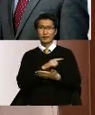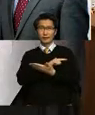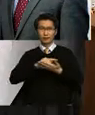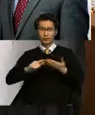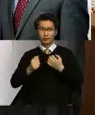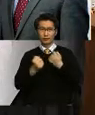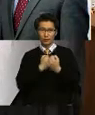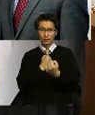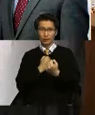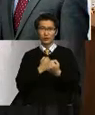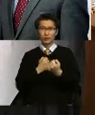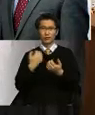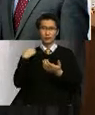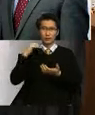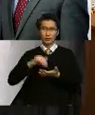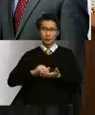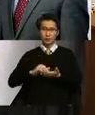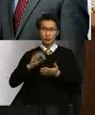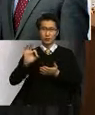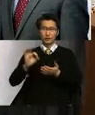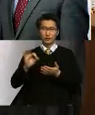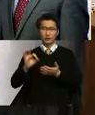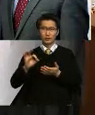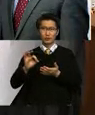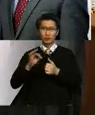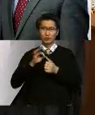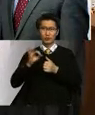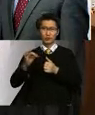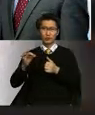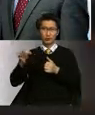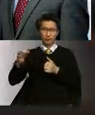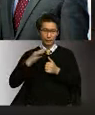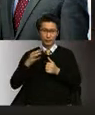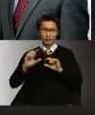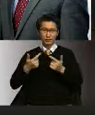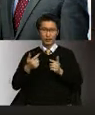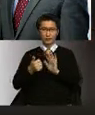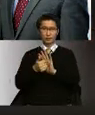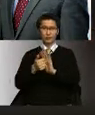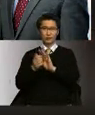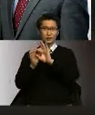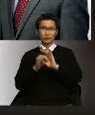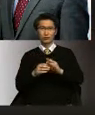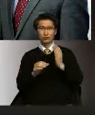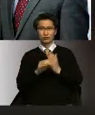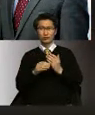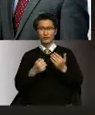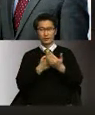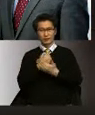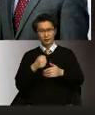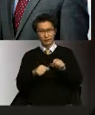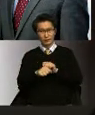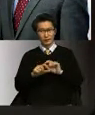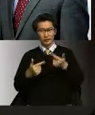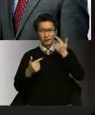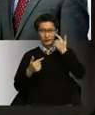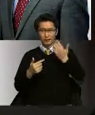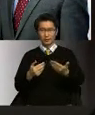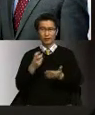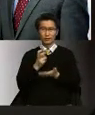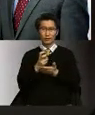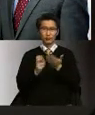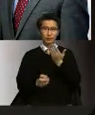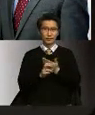가평군은 그런데도 반환할 보조금은 환수하지 않고 지원을 계속하고 있어 특혜 의혹과 함께 법